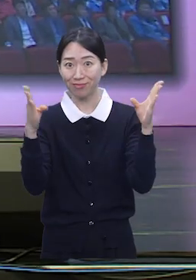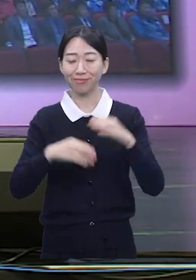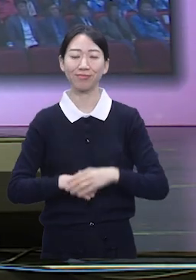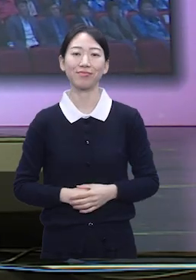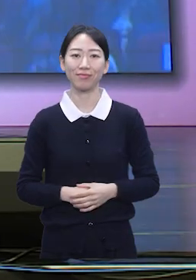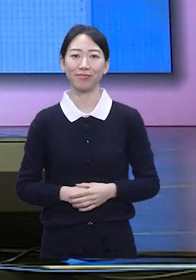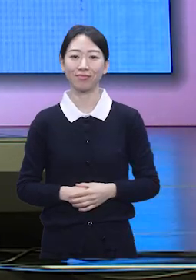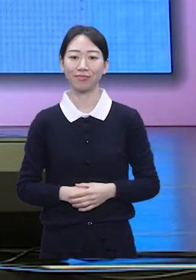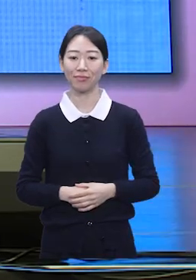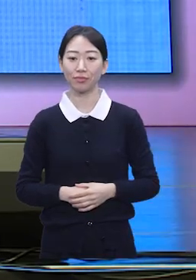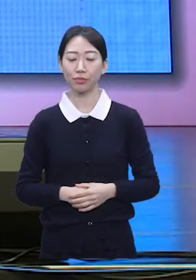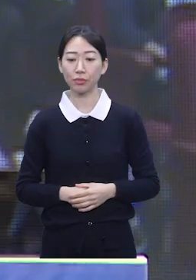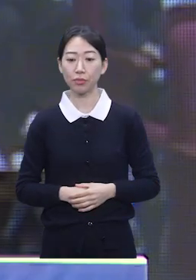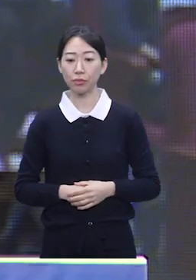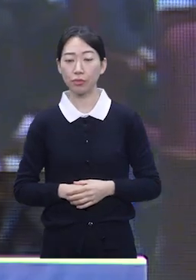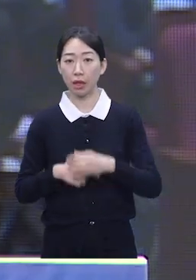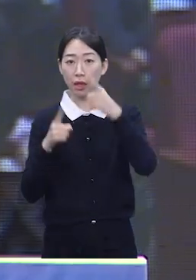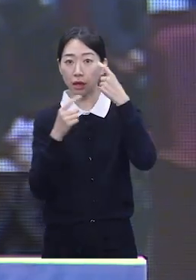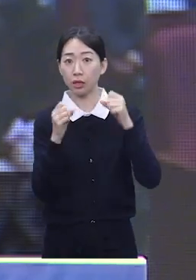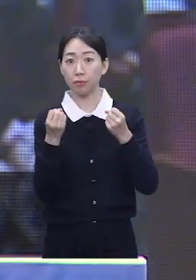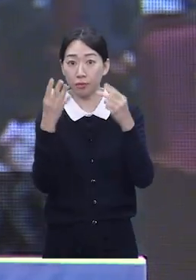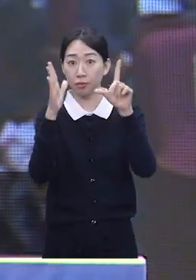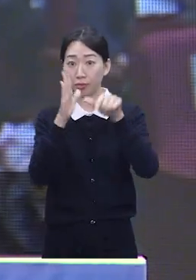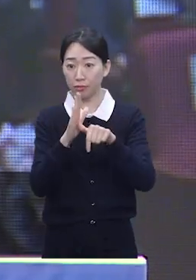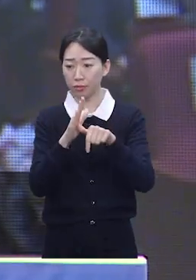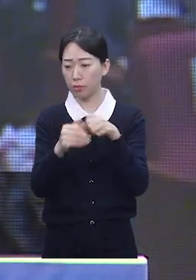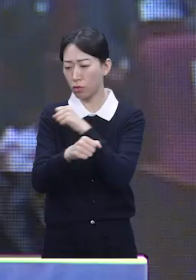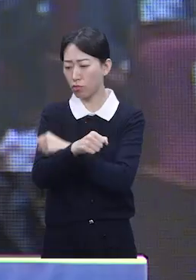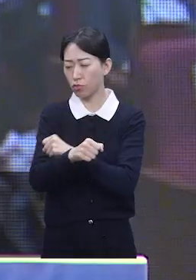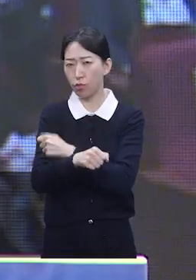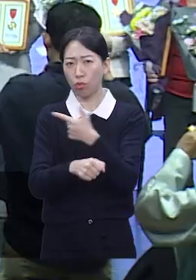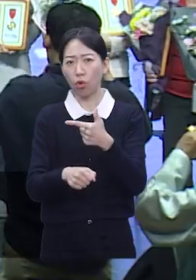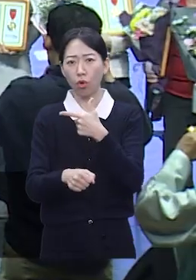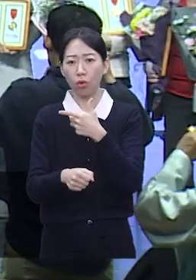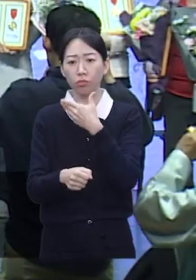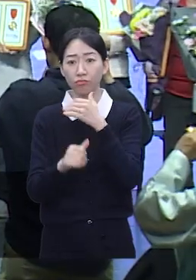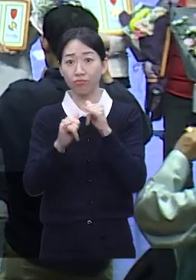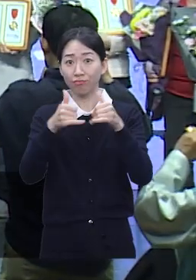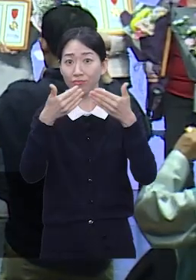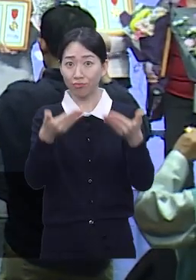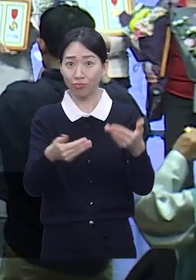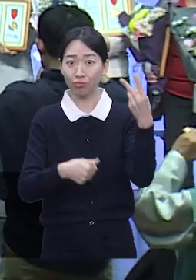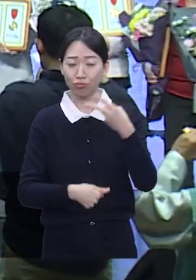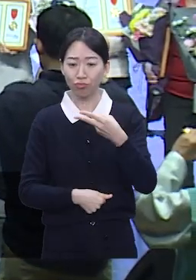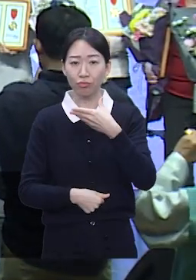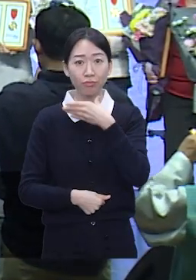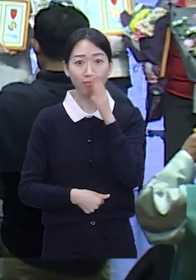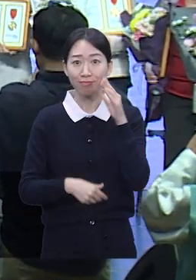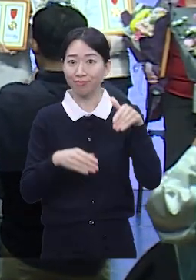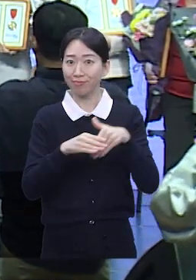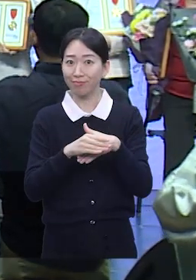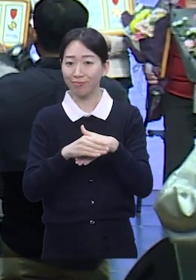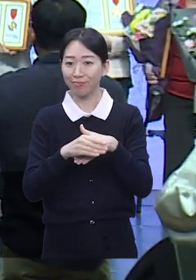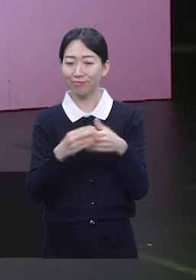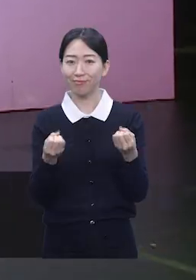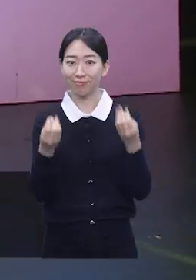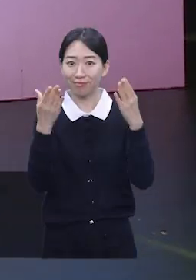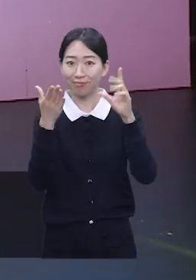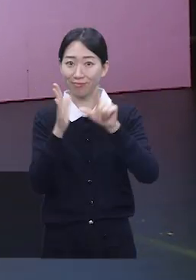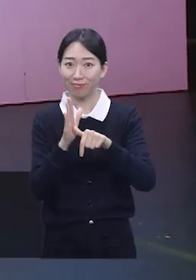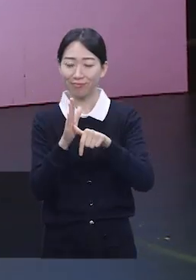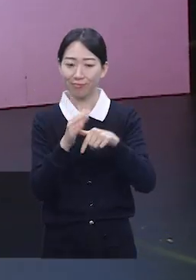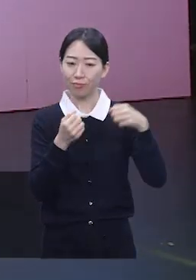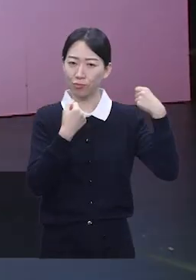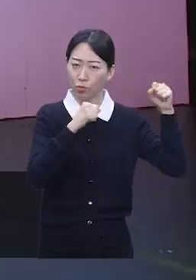이날 기념식에서는 노인복지 유공자에게 표창장이 수여되고 실버 문화축제에서는 노래 장기 경연과 축하